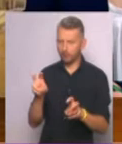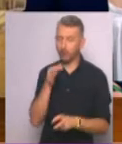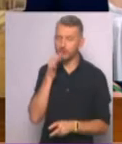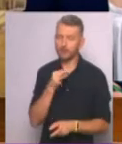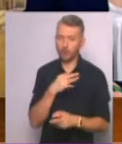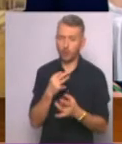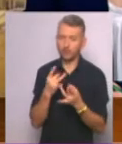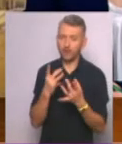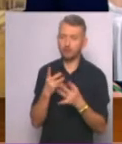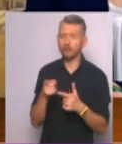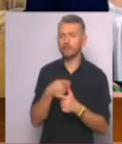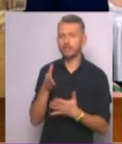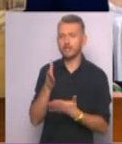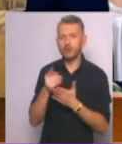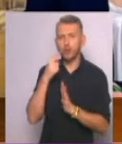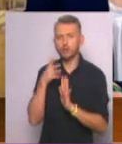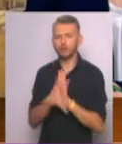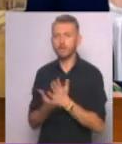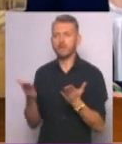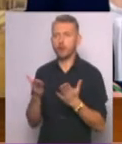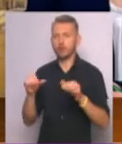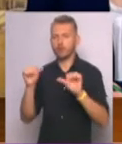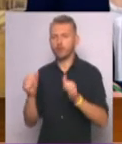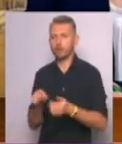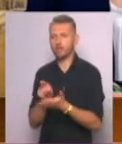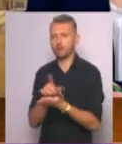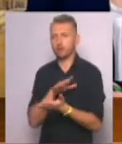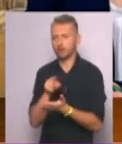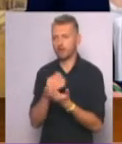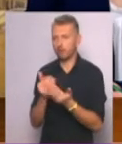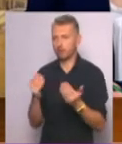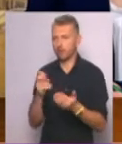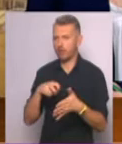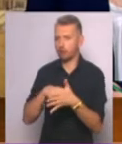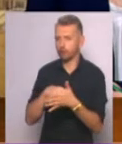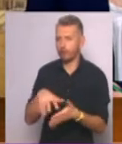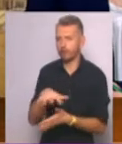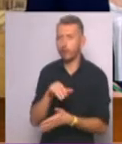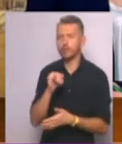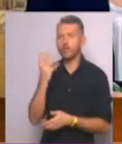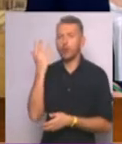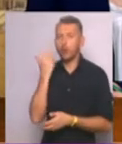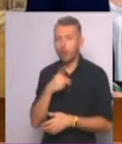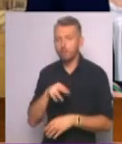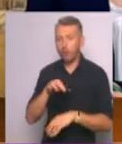Розкажіть, чи є вже розуміння того, в якому форматі має бути цей музей на Поштовій, і коли вже дійсно по